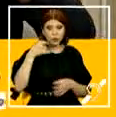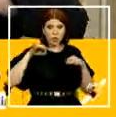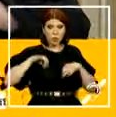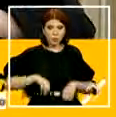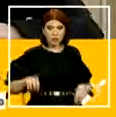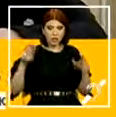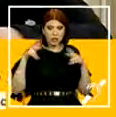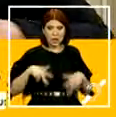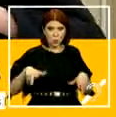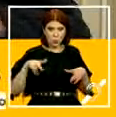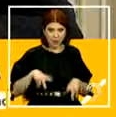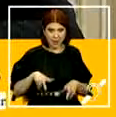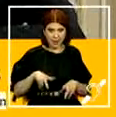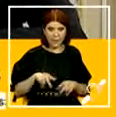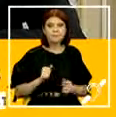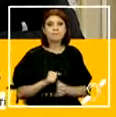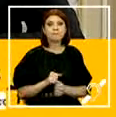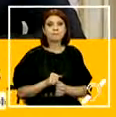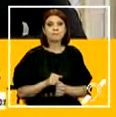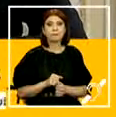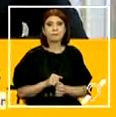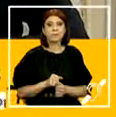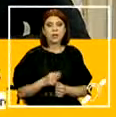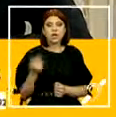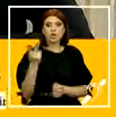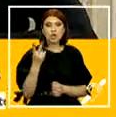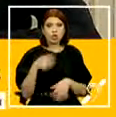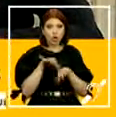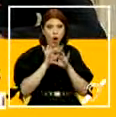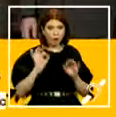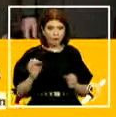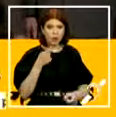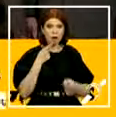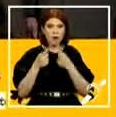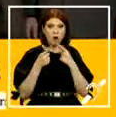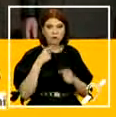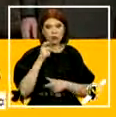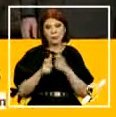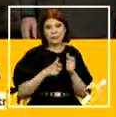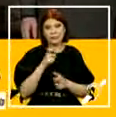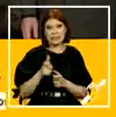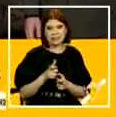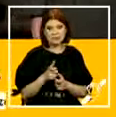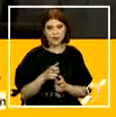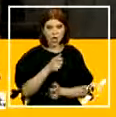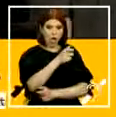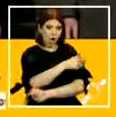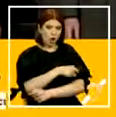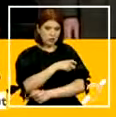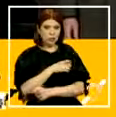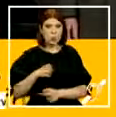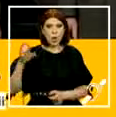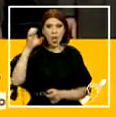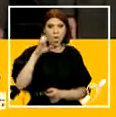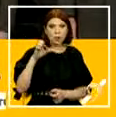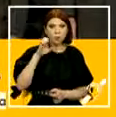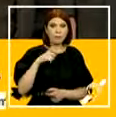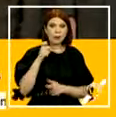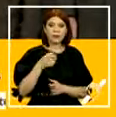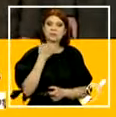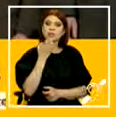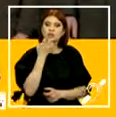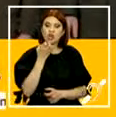președintele Ucrainei, Volodymyr Zelensky. Cei doi oficiali au discutat despre Consiliul European, mai exact despre